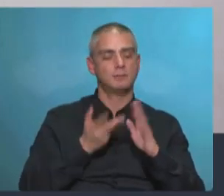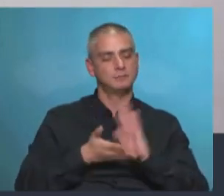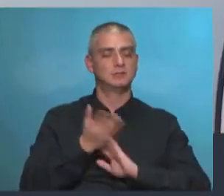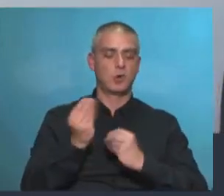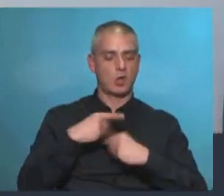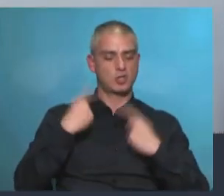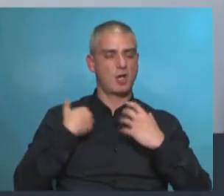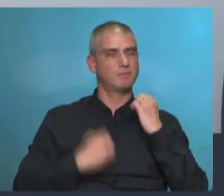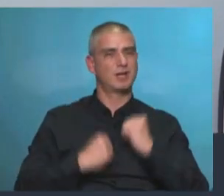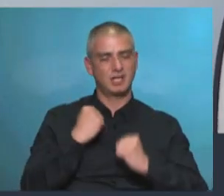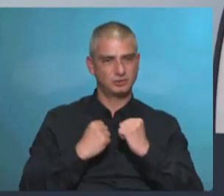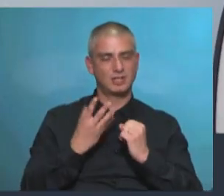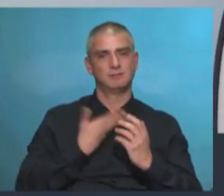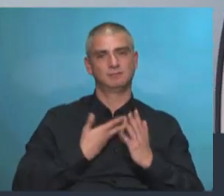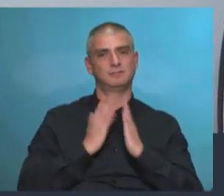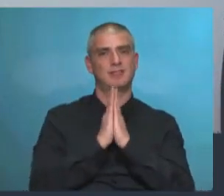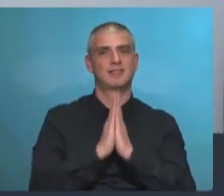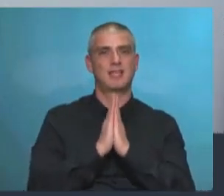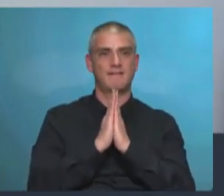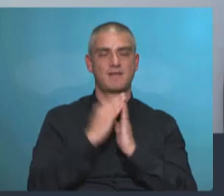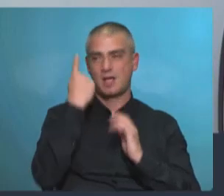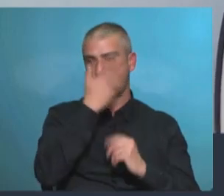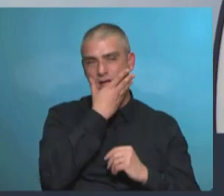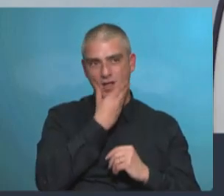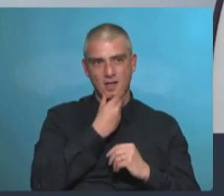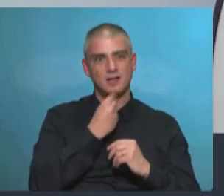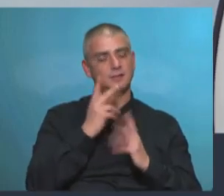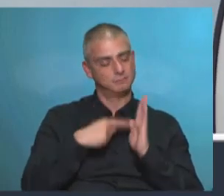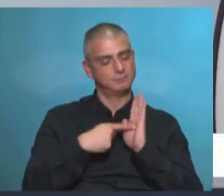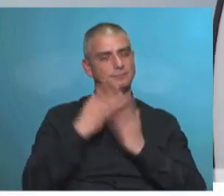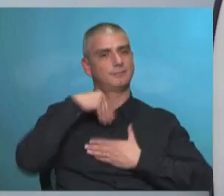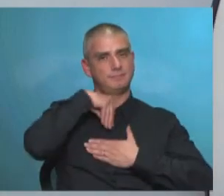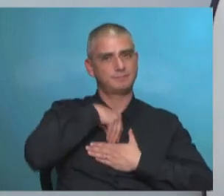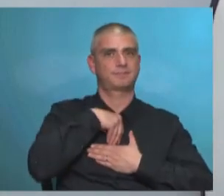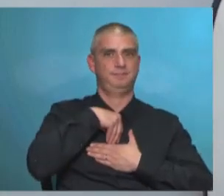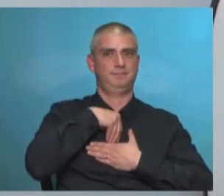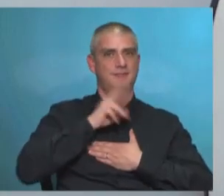מעוד יום מתיש עם תקווה שהיופי החיצוני יקרים גם פנימה.